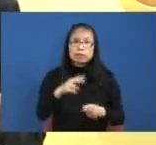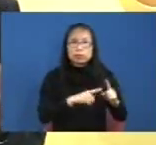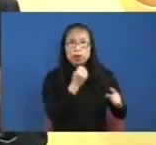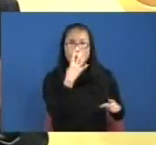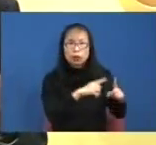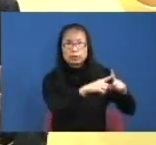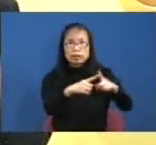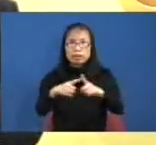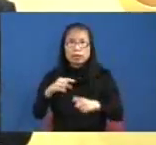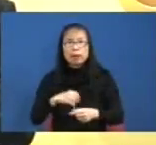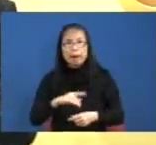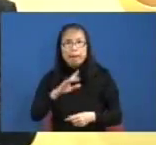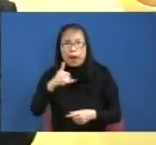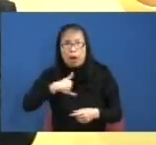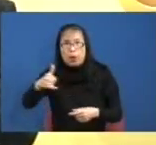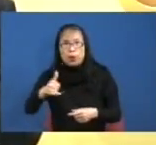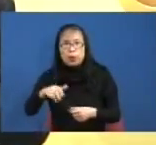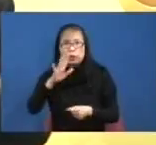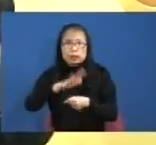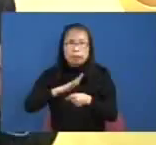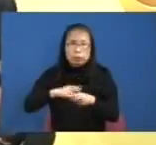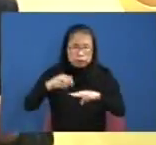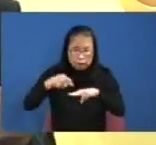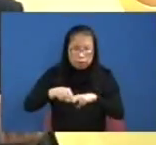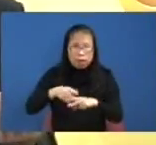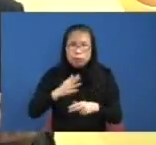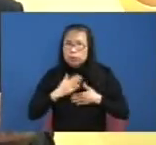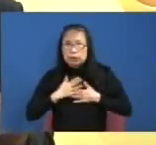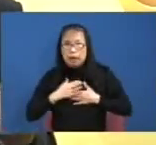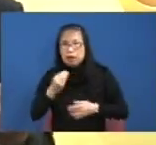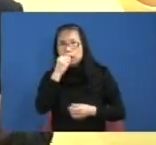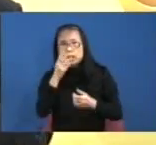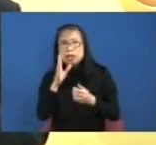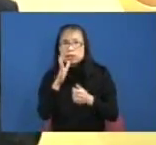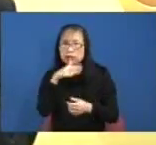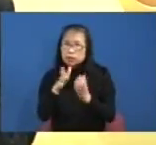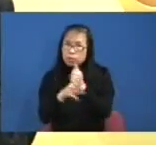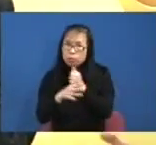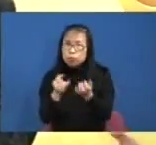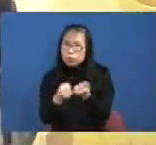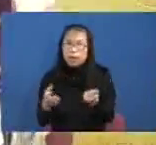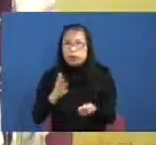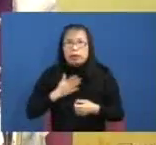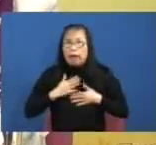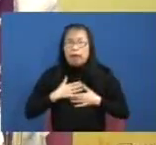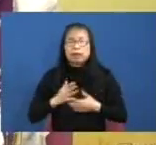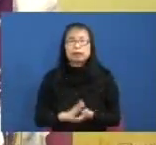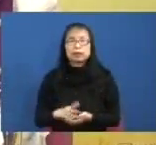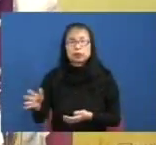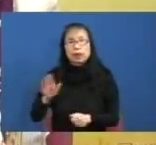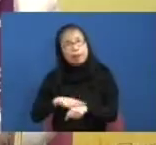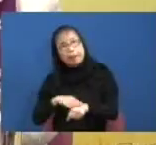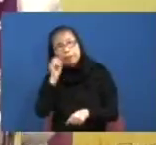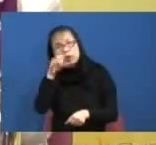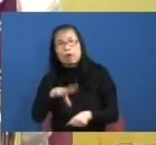哇連去日本餐廳都唔敢去啊，食魚生又唔敢食啊等等咯。 其實即係我諗嗰個即係頭先剛才